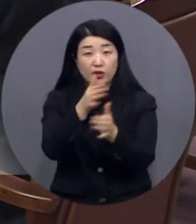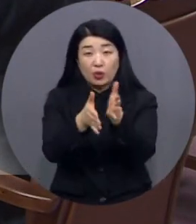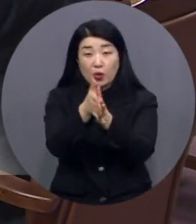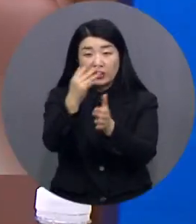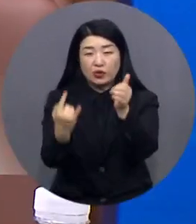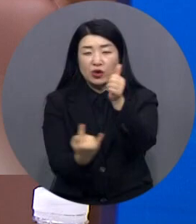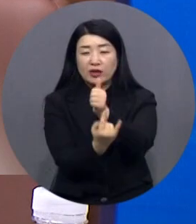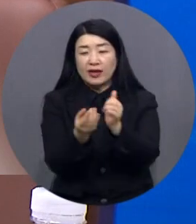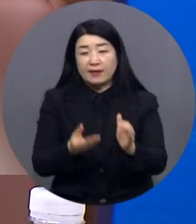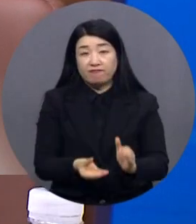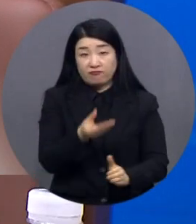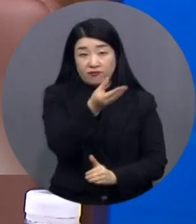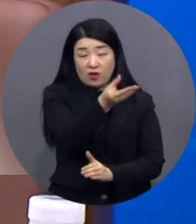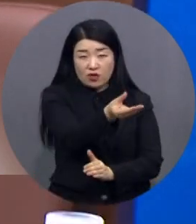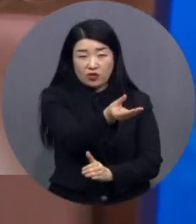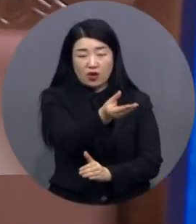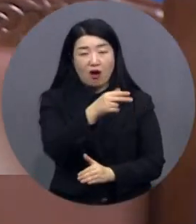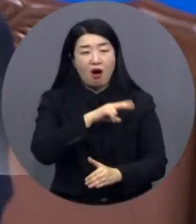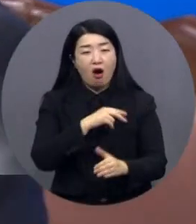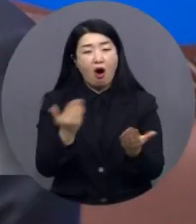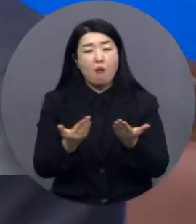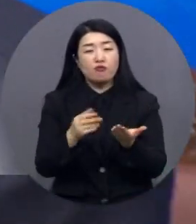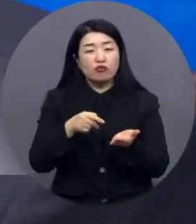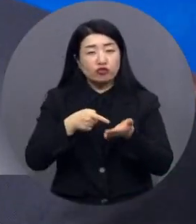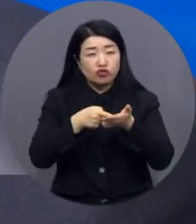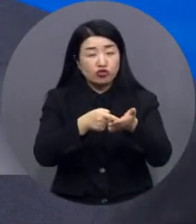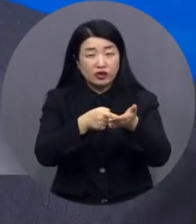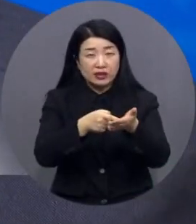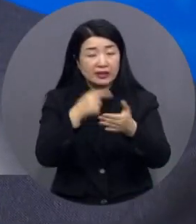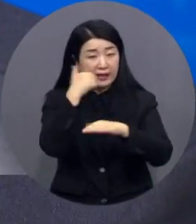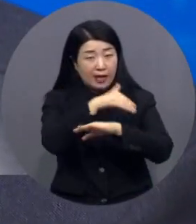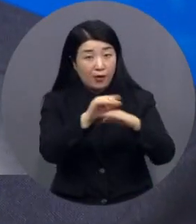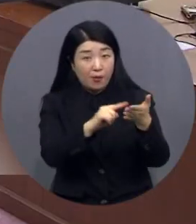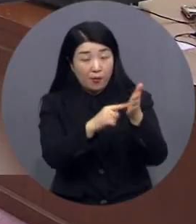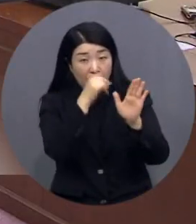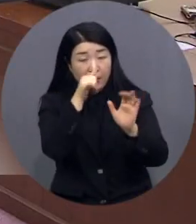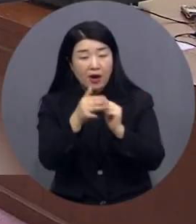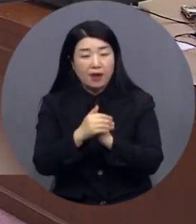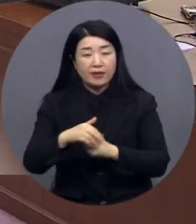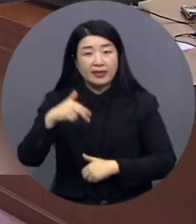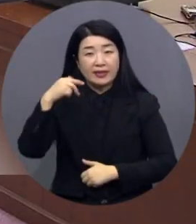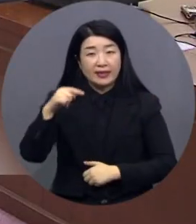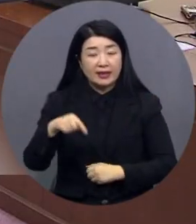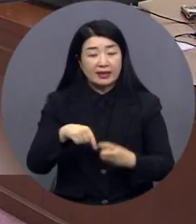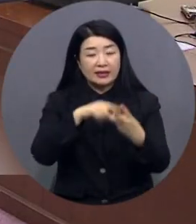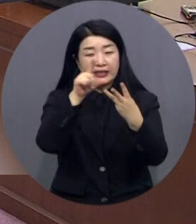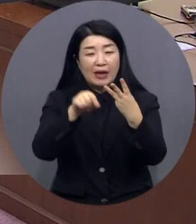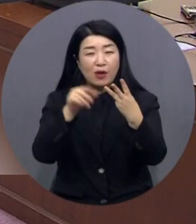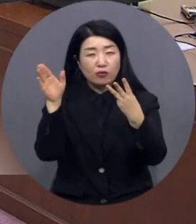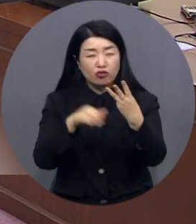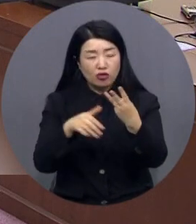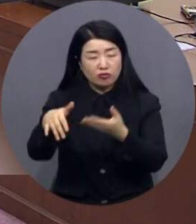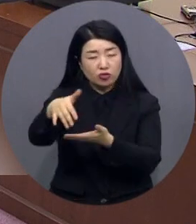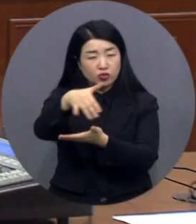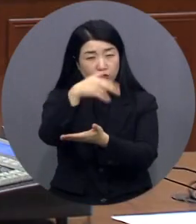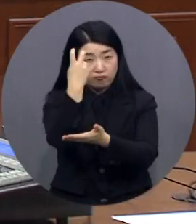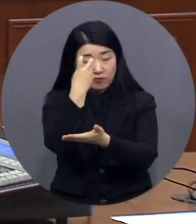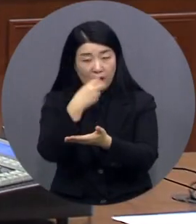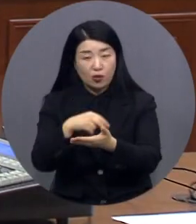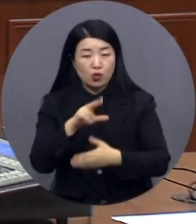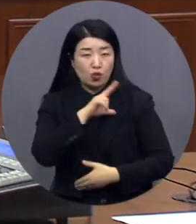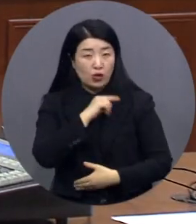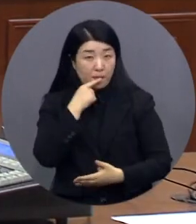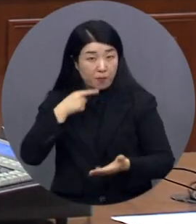위원회에 제출된 제주도의 업무 추진 계획 보고에 따르면 제주도는 다음 달쯤 용여 관을 마무리한 뒤 도의회에